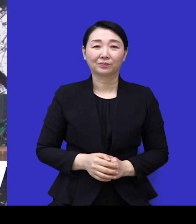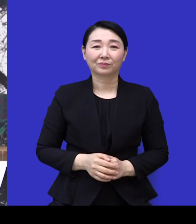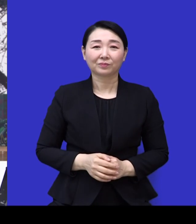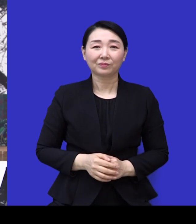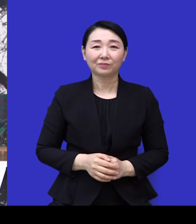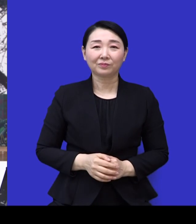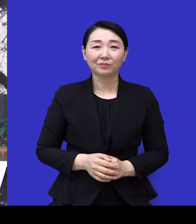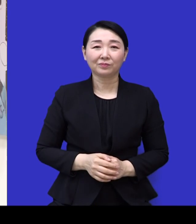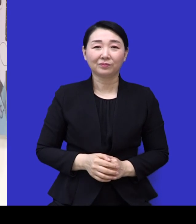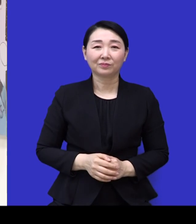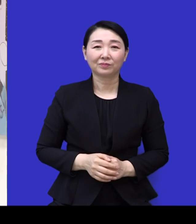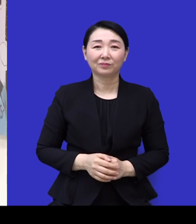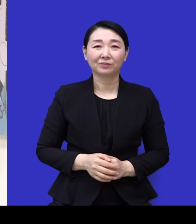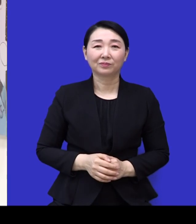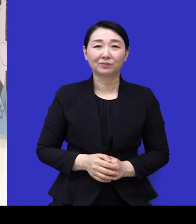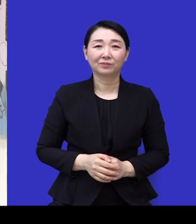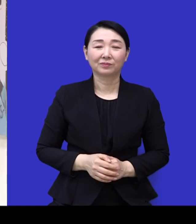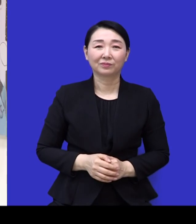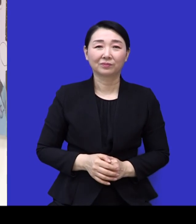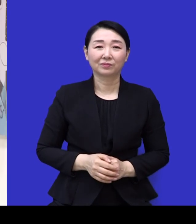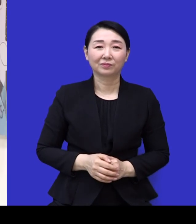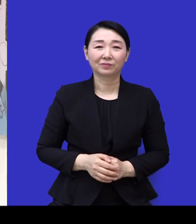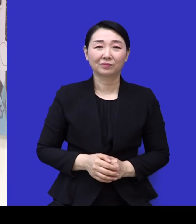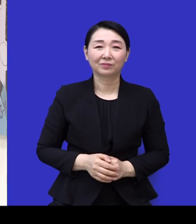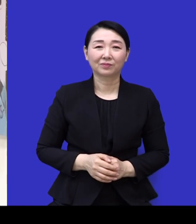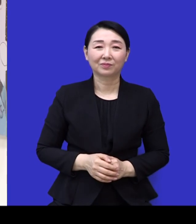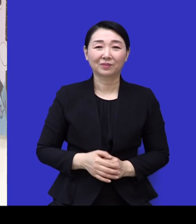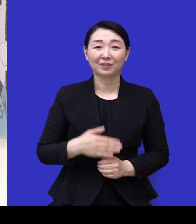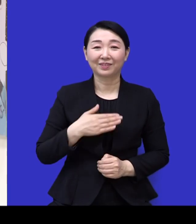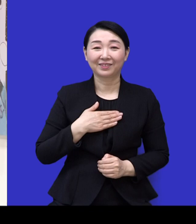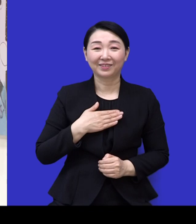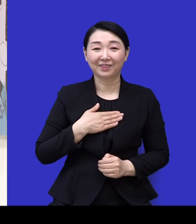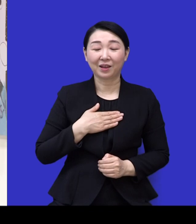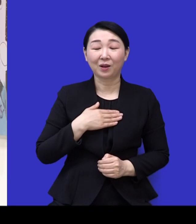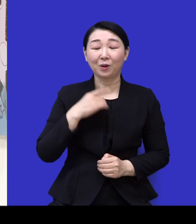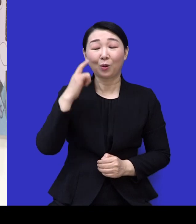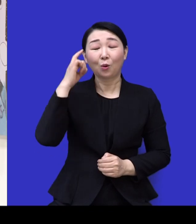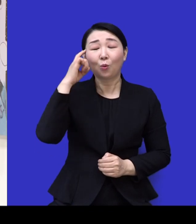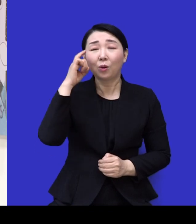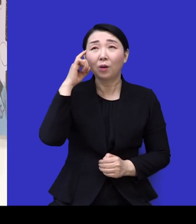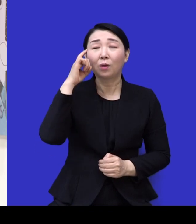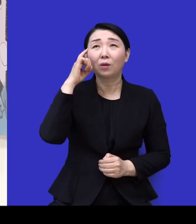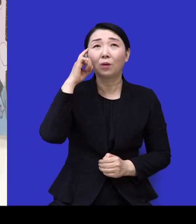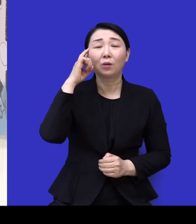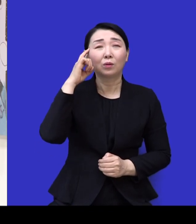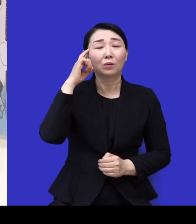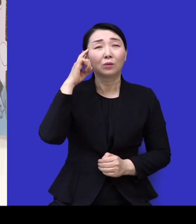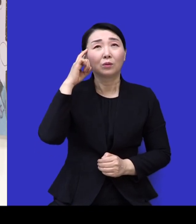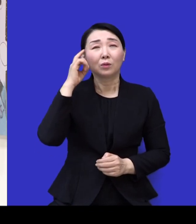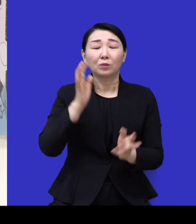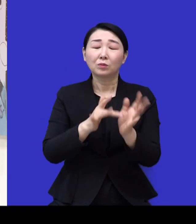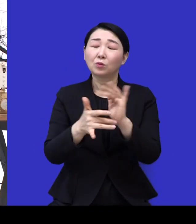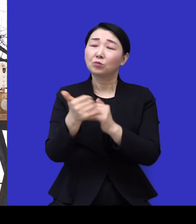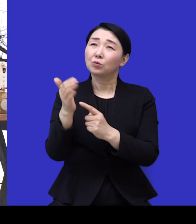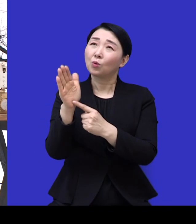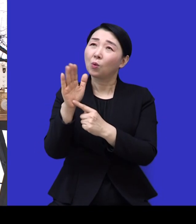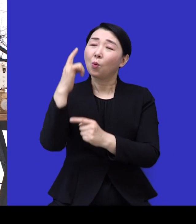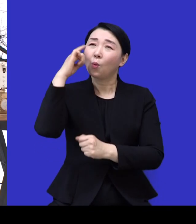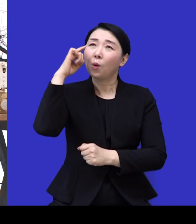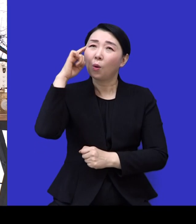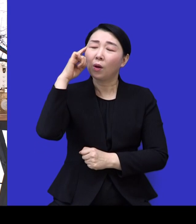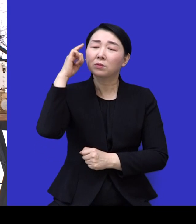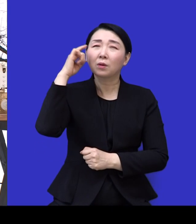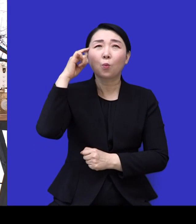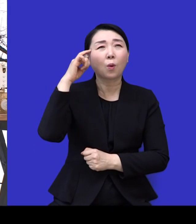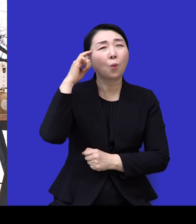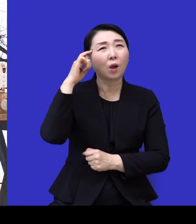않겠고 네. 이거. 아니요, 뭐 그런 거 나한테 왜 자꾸 이런 생각 들지 하면은 근데 자꾸 들게 하시더라고요. 그리고